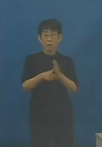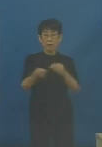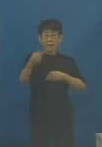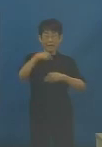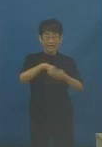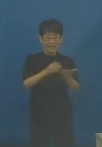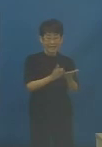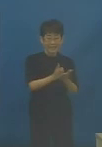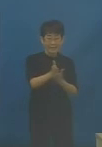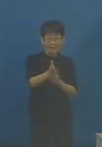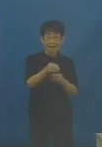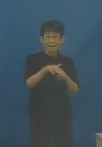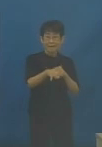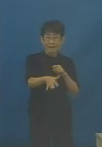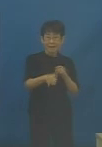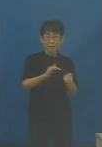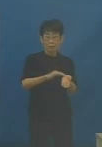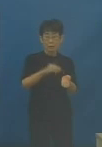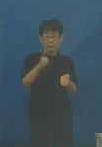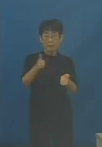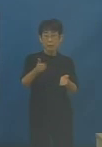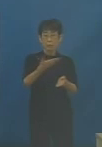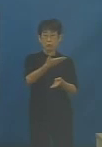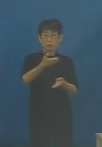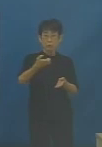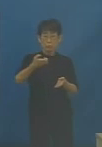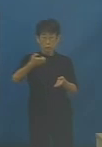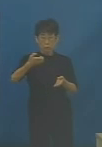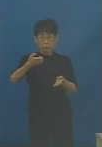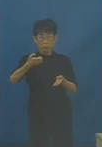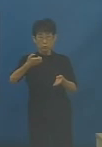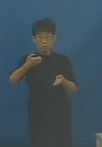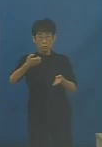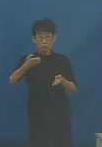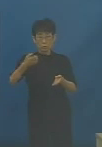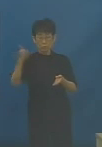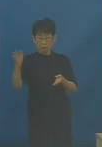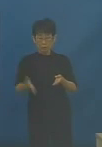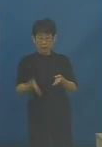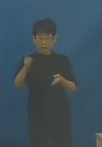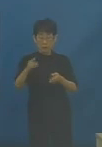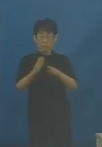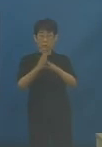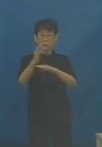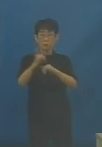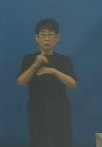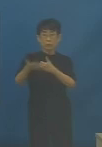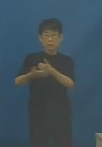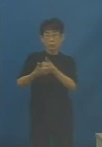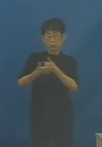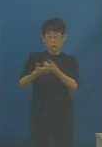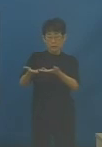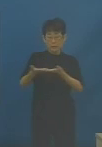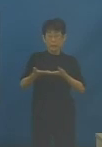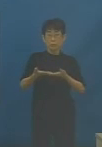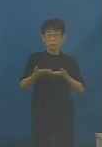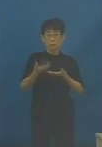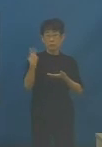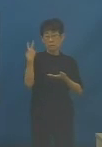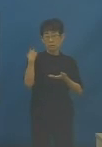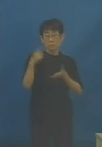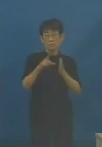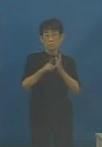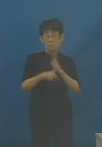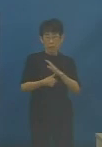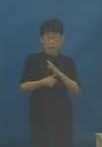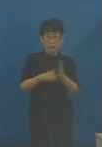が協力していただいてますので、これ先おととい、医療機関向けの説明会もやりご協力